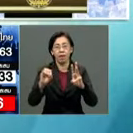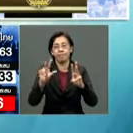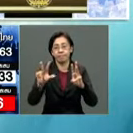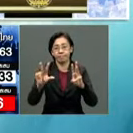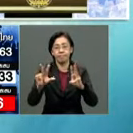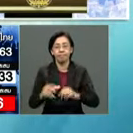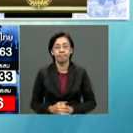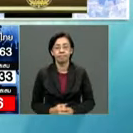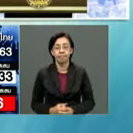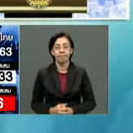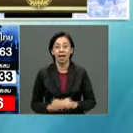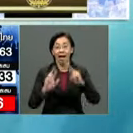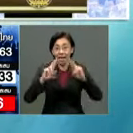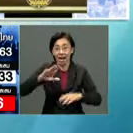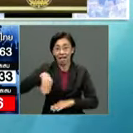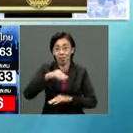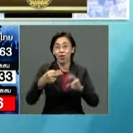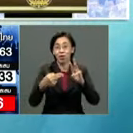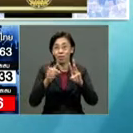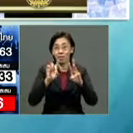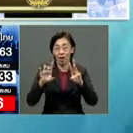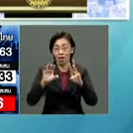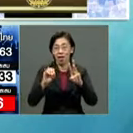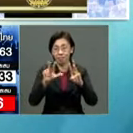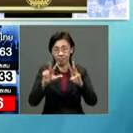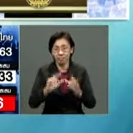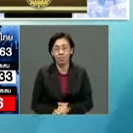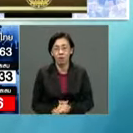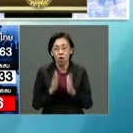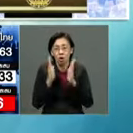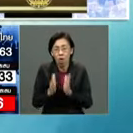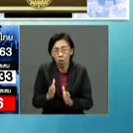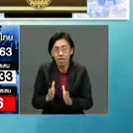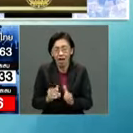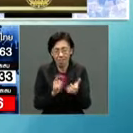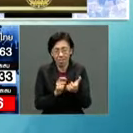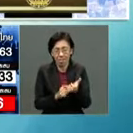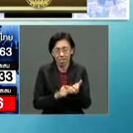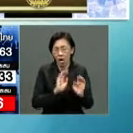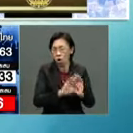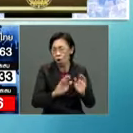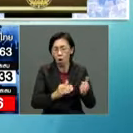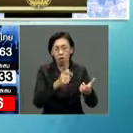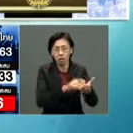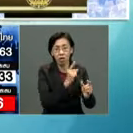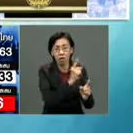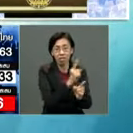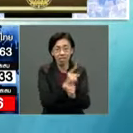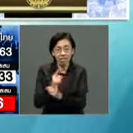68,153 ร้านค้าแล้วก็จำนวนคนนะครับอันนี้นับเป็นโทรศัพท์เป็นเครื่องต่อ1คนเนี่ยนะครับ